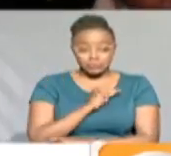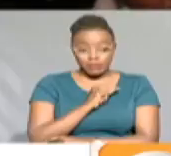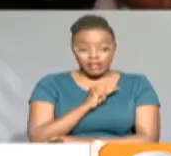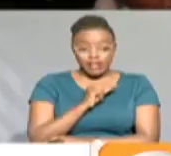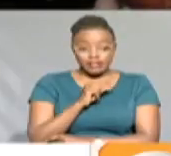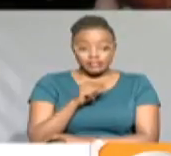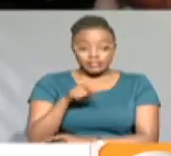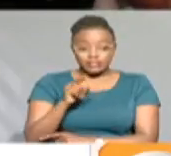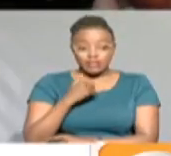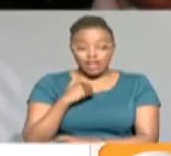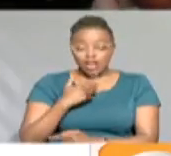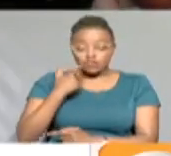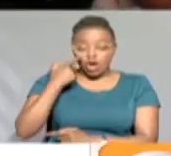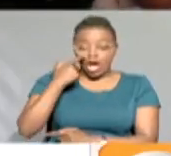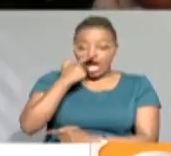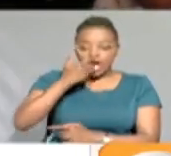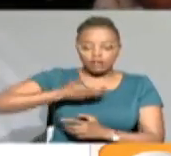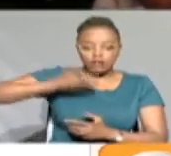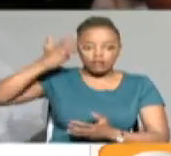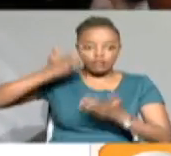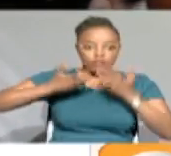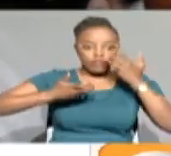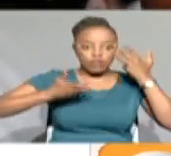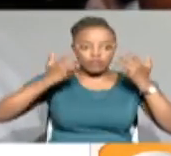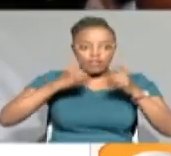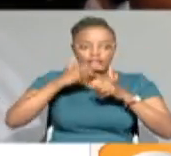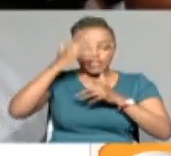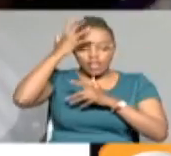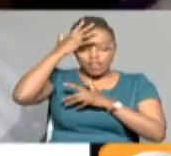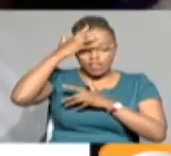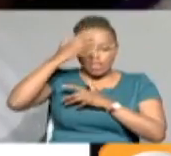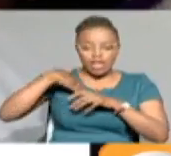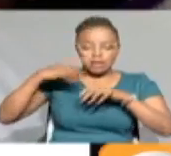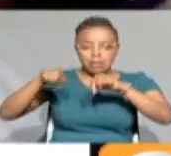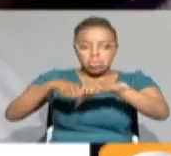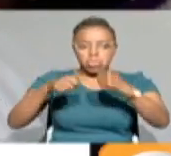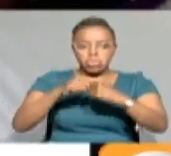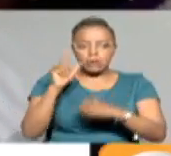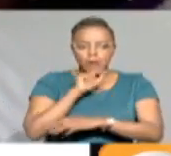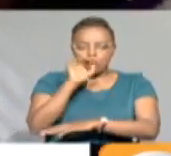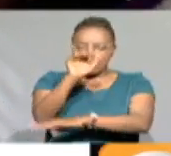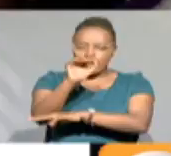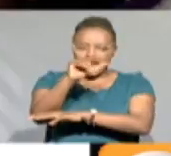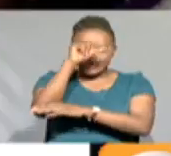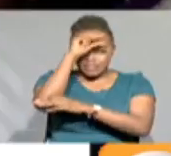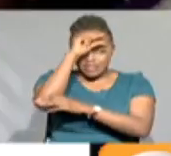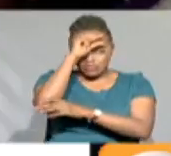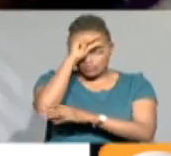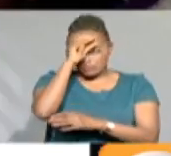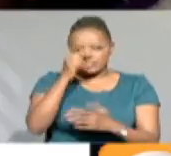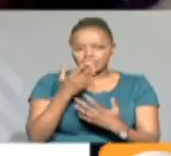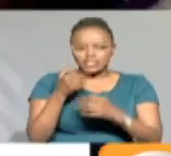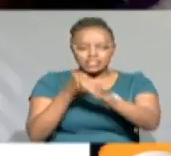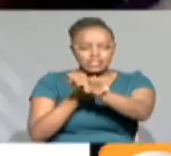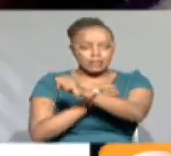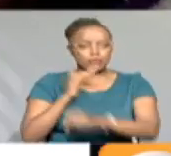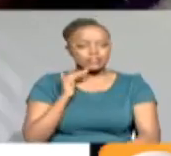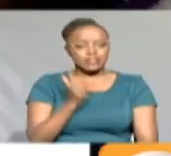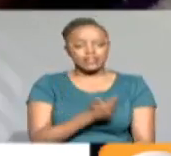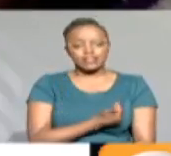alikuwa ametolewa macho na kichwa ilikuwa imegongwa. So would like to ask the government to support